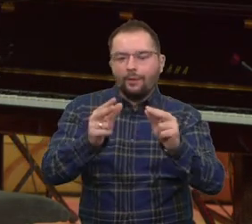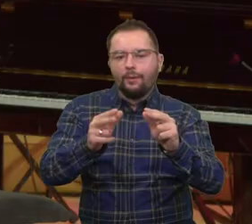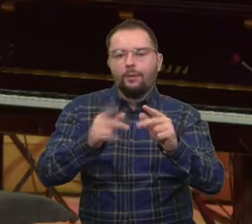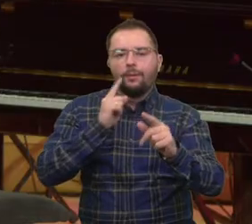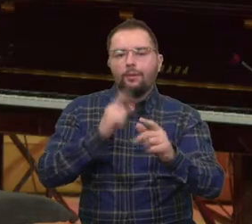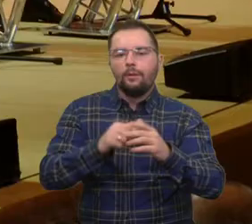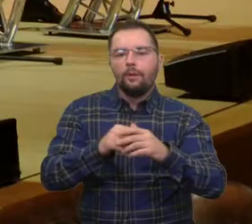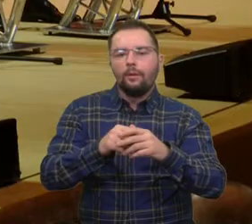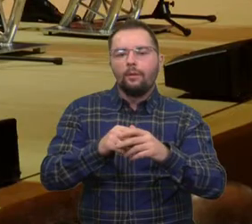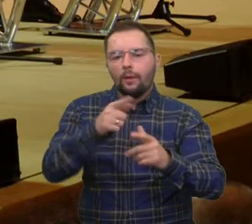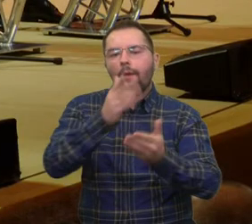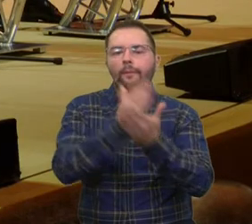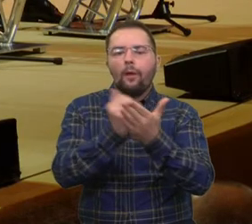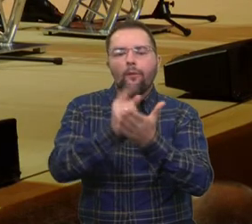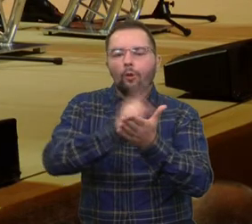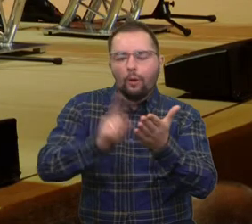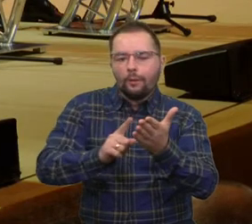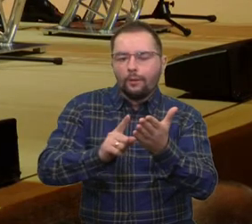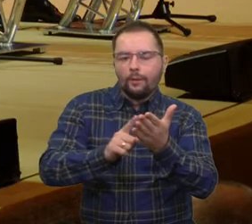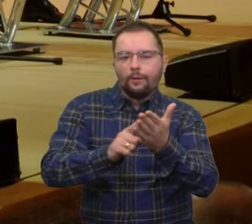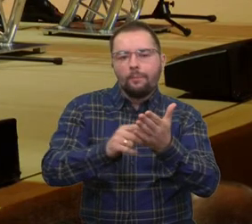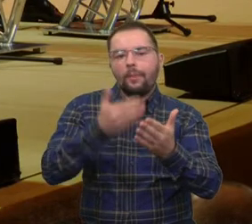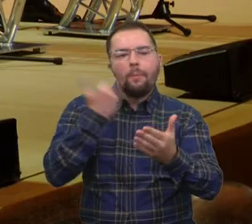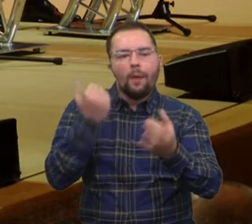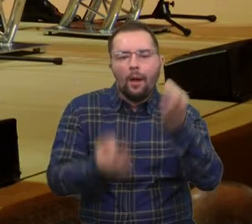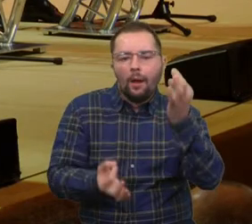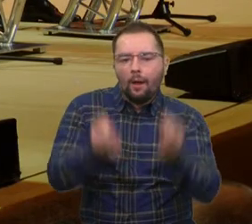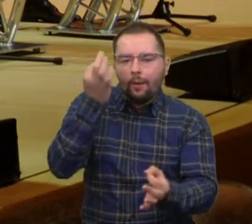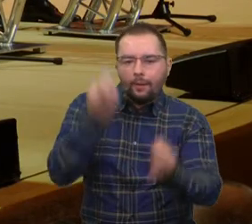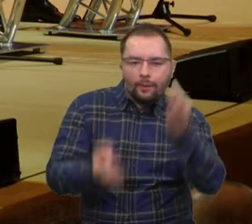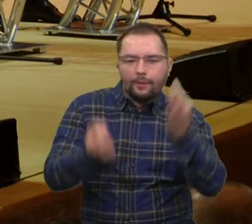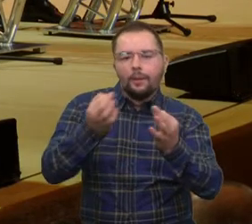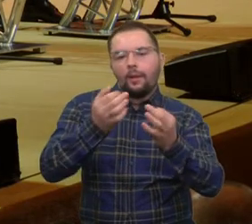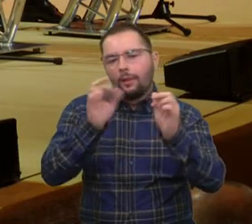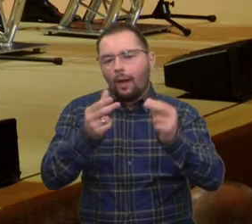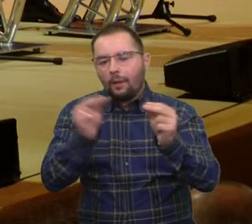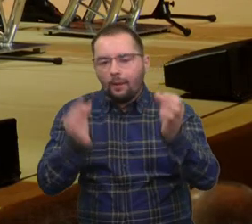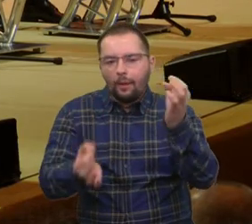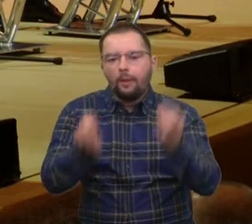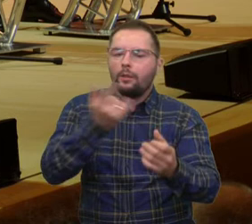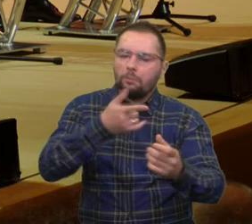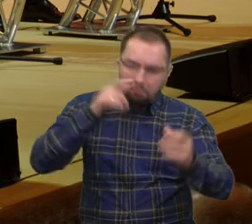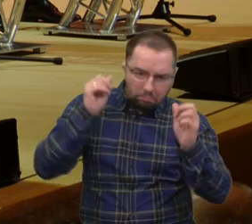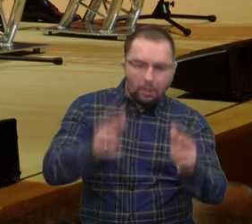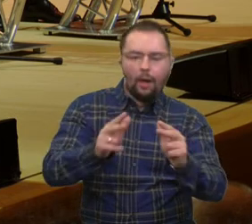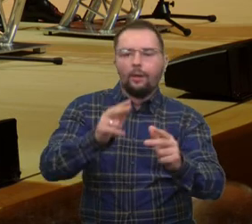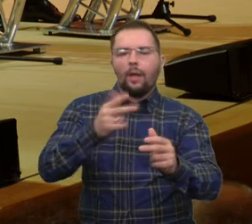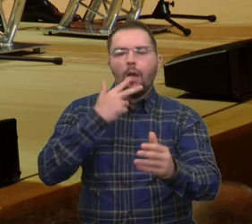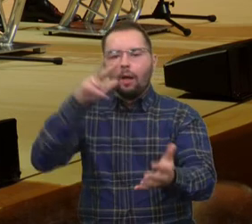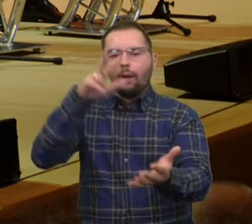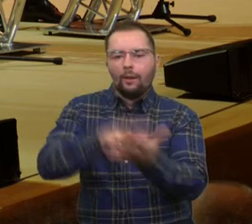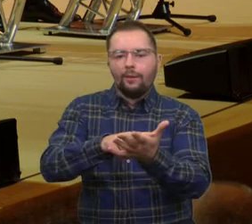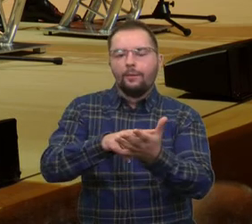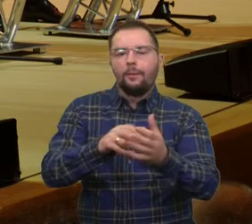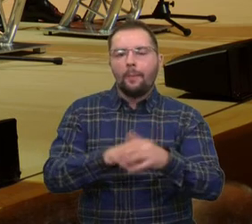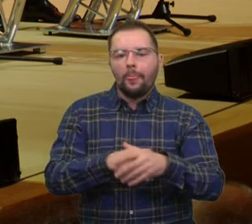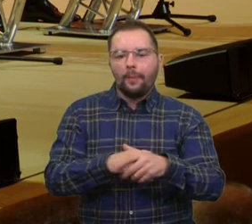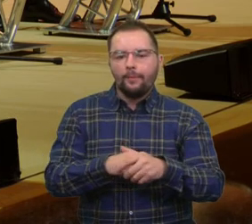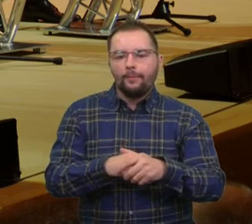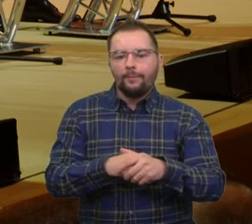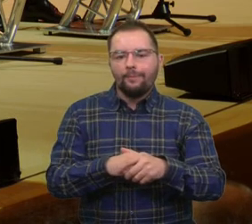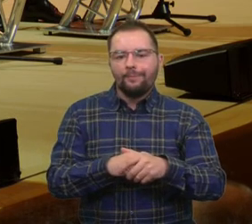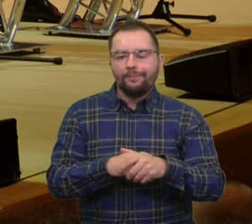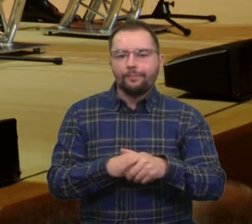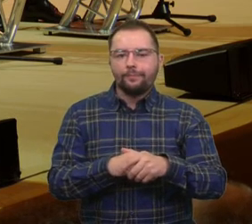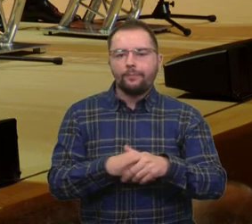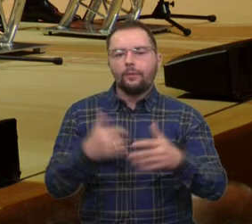nigdy wątpliwości, że będzie. Ale musieli zagłosować za czymś, co sami tracili. Ja mówię